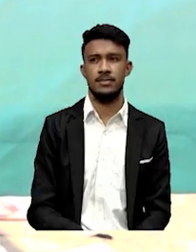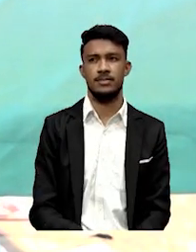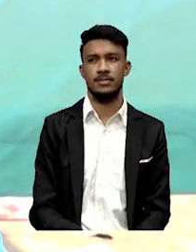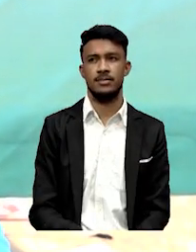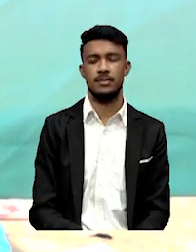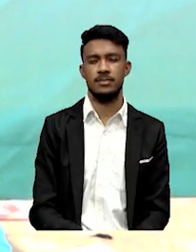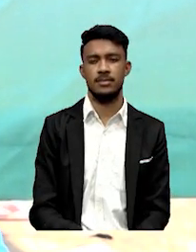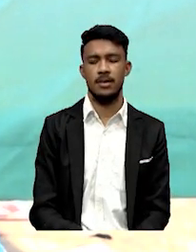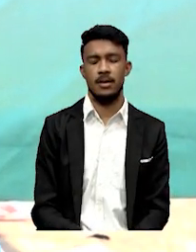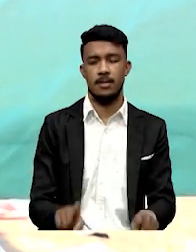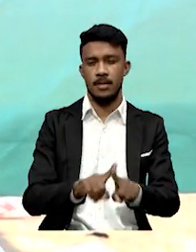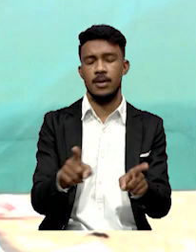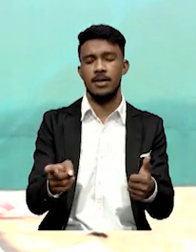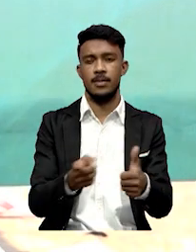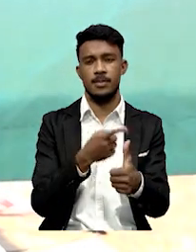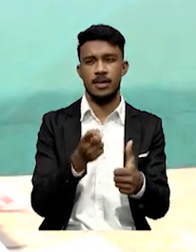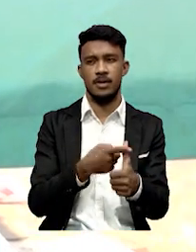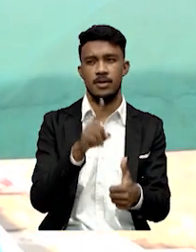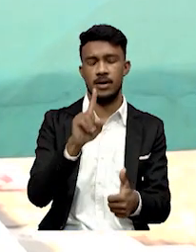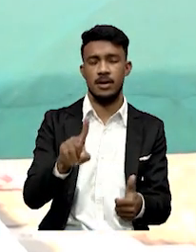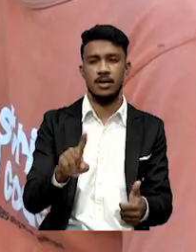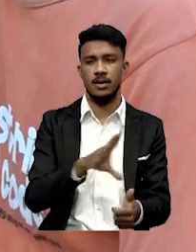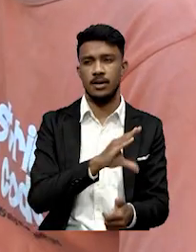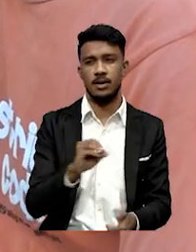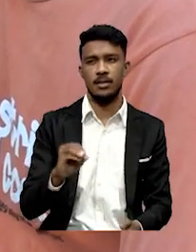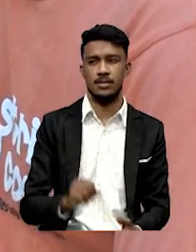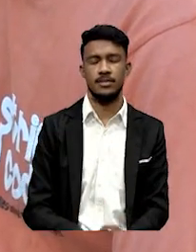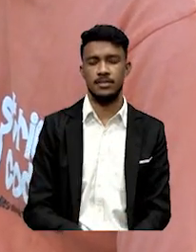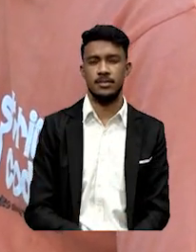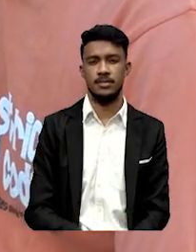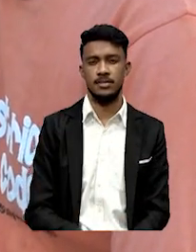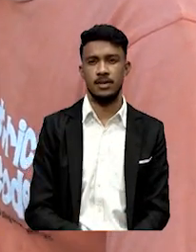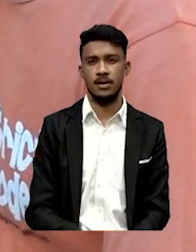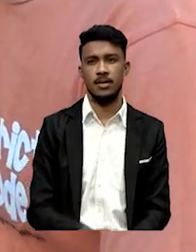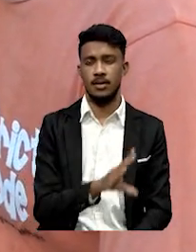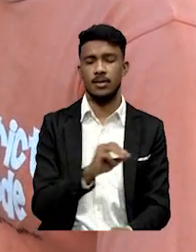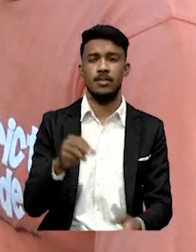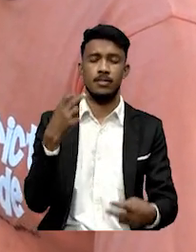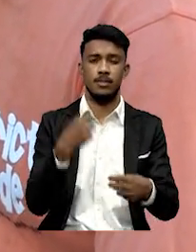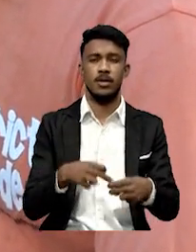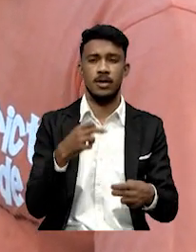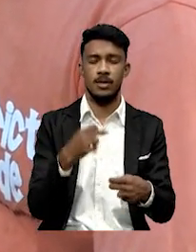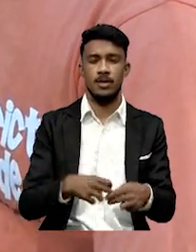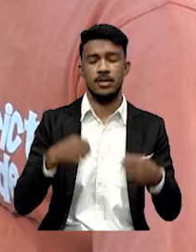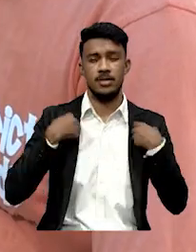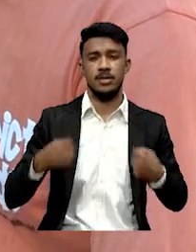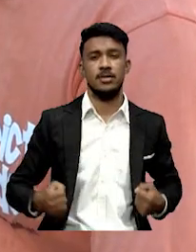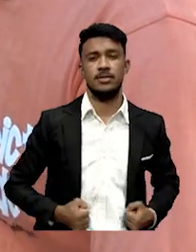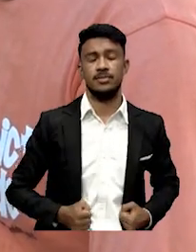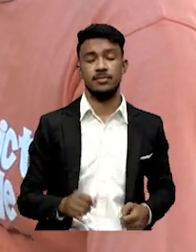ma non è priorità, perché la legge va in stato sociale, in stato salute, in stato